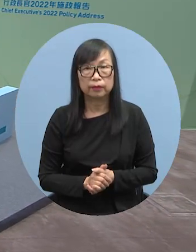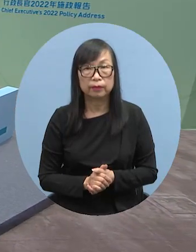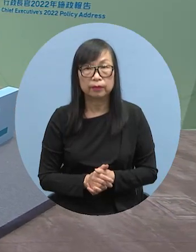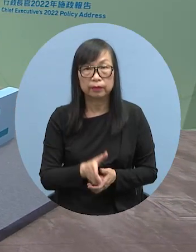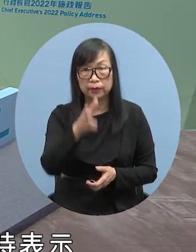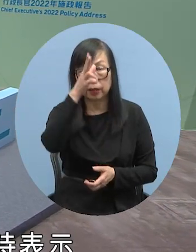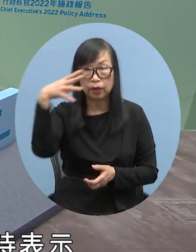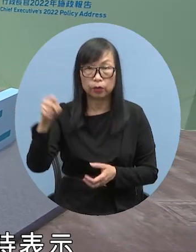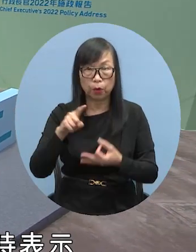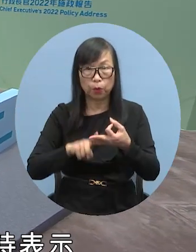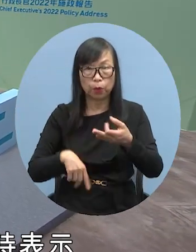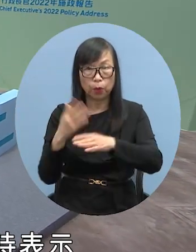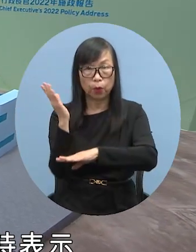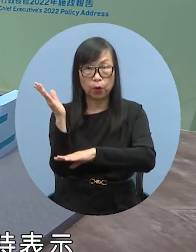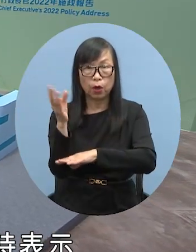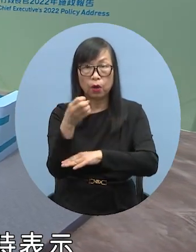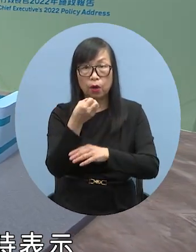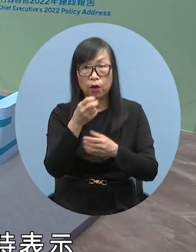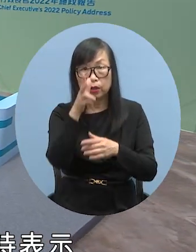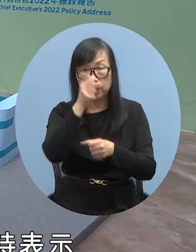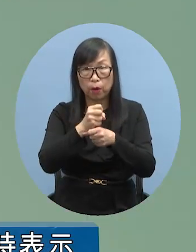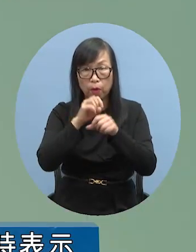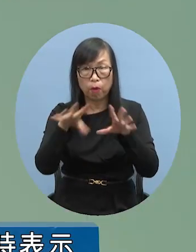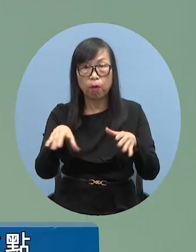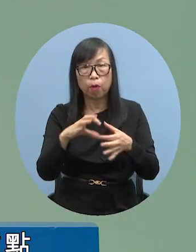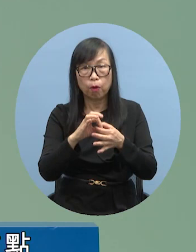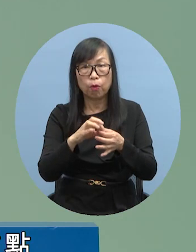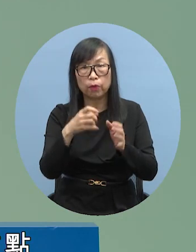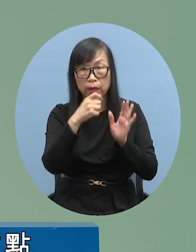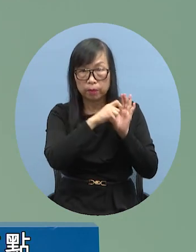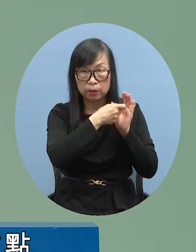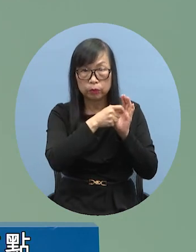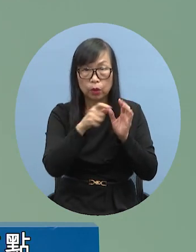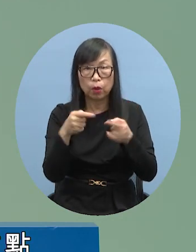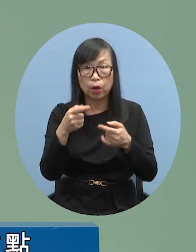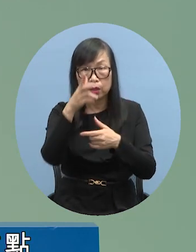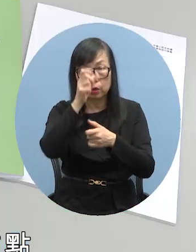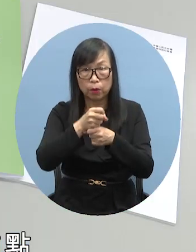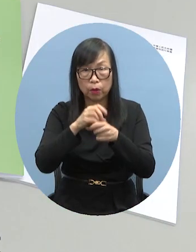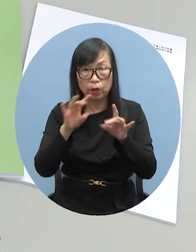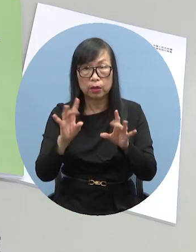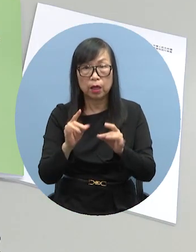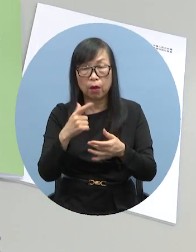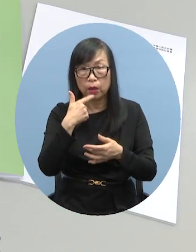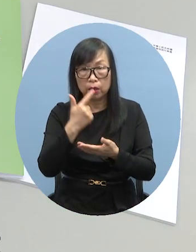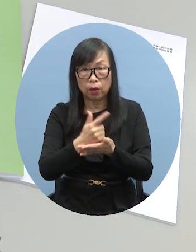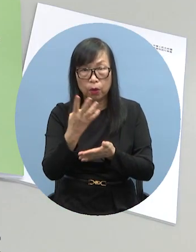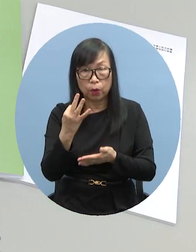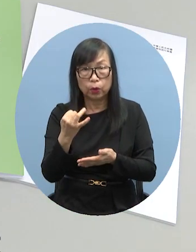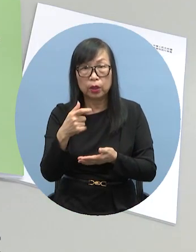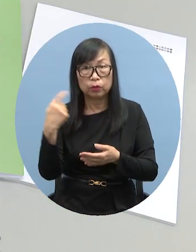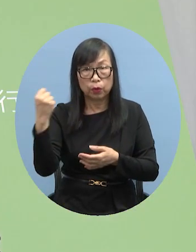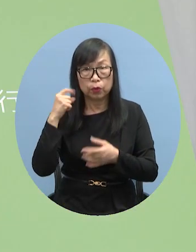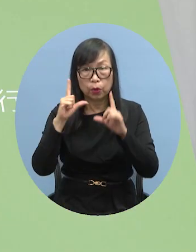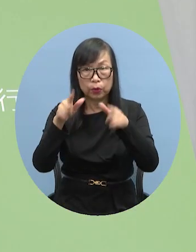行政長官李家超出席施政報告聯合電台節目時表示，施政報告的篇幅有幾項重點，希望盡力回應社